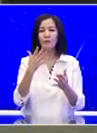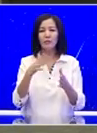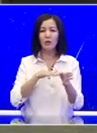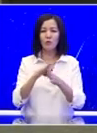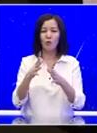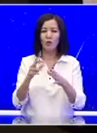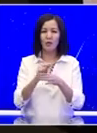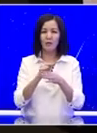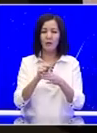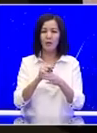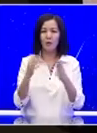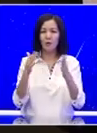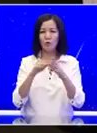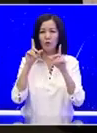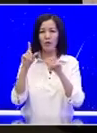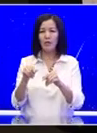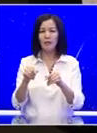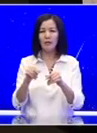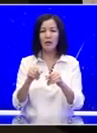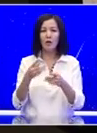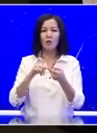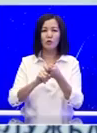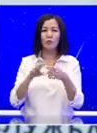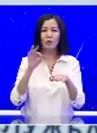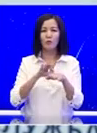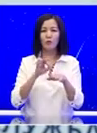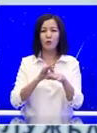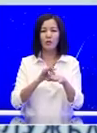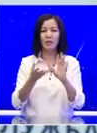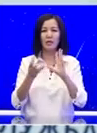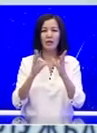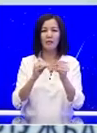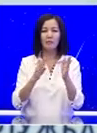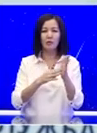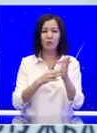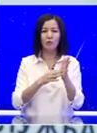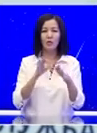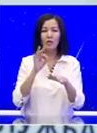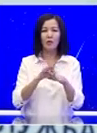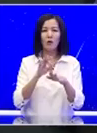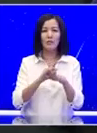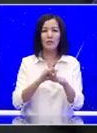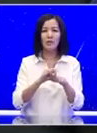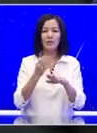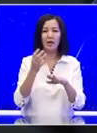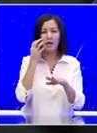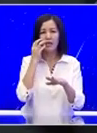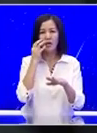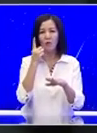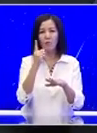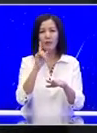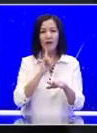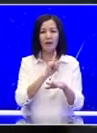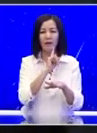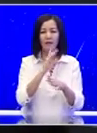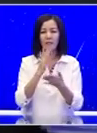алып үйіне шығарылды. Айта кетейік, облыста жұқпалы індет шықтырған адам саны 9. Науқастардың арасында аяғы ауыр бір әйел